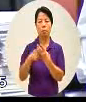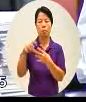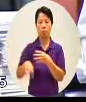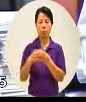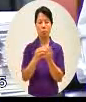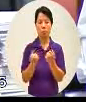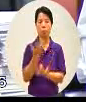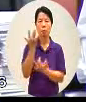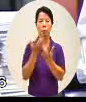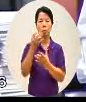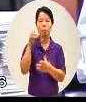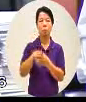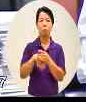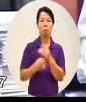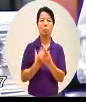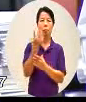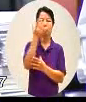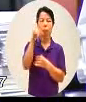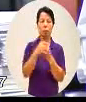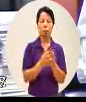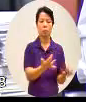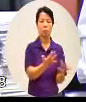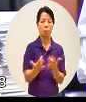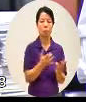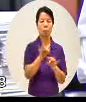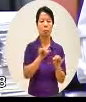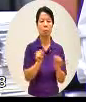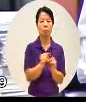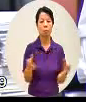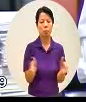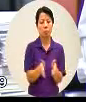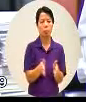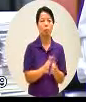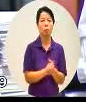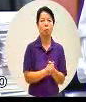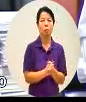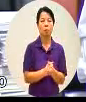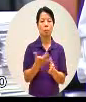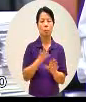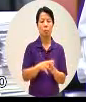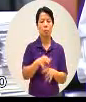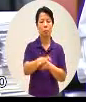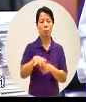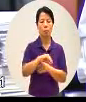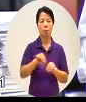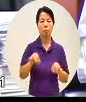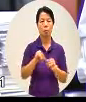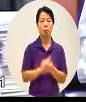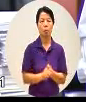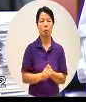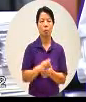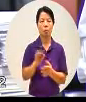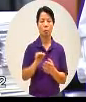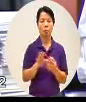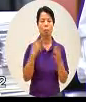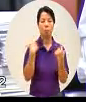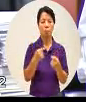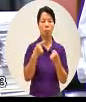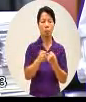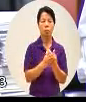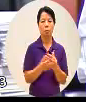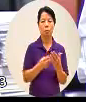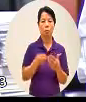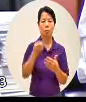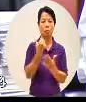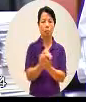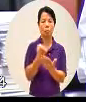炉。我跟你说，我们的绿地本来就很少了，然后这一些农地有原来就生长在